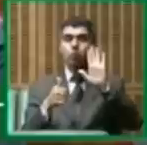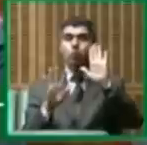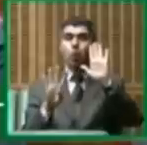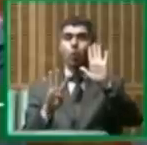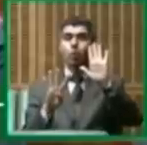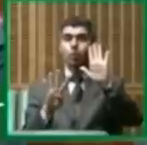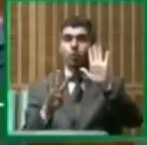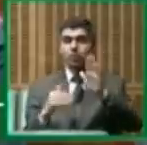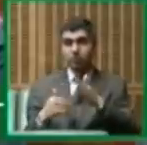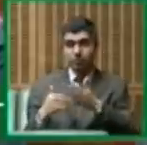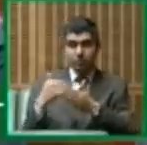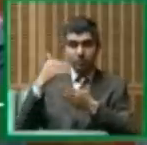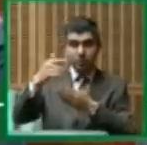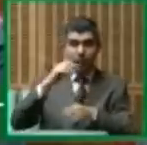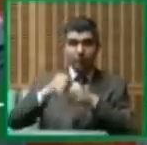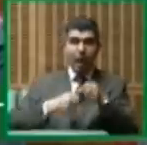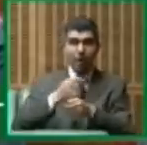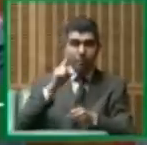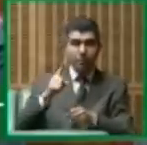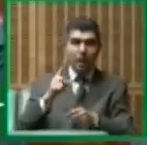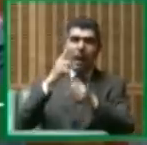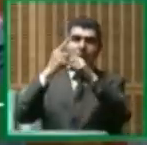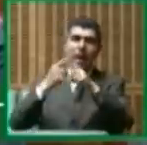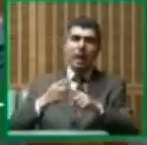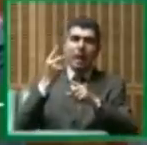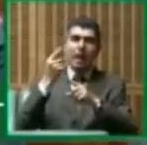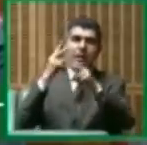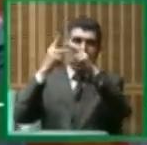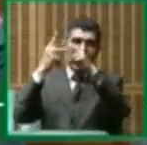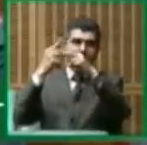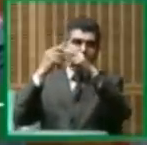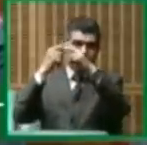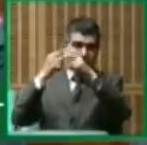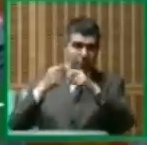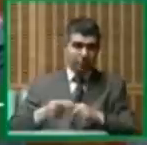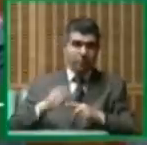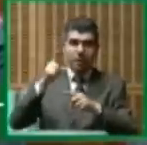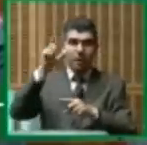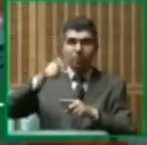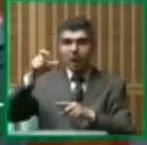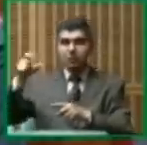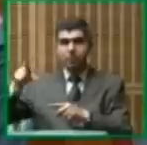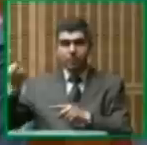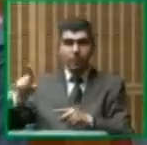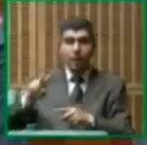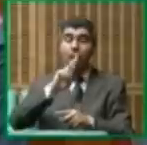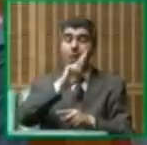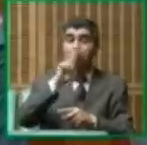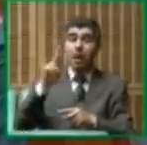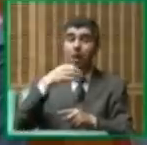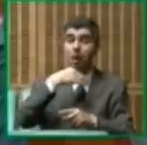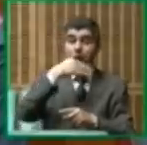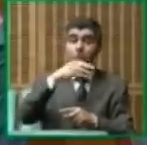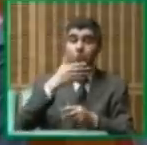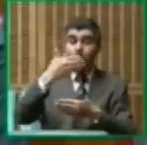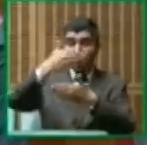وعنده طبعا سياق سياسي اللي جا من بعد الدستور الجديد، وعنده واحد توجيه ملكي اللي كيتمثل في الرسالة وجه جلالة